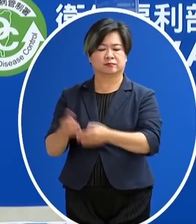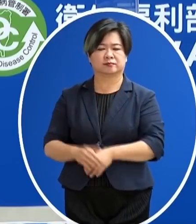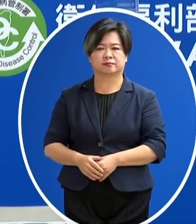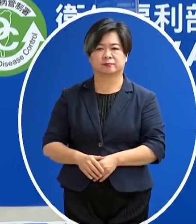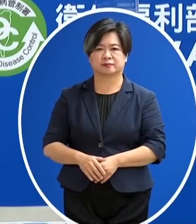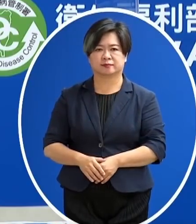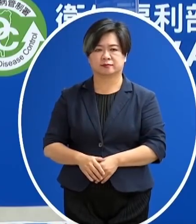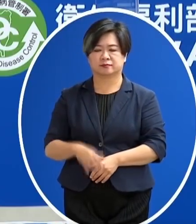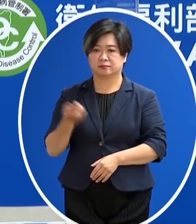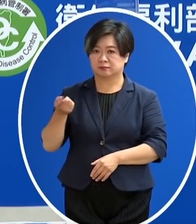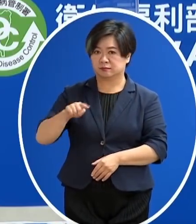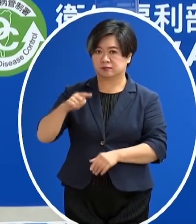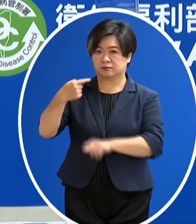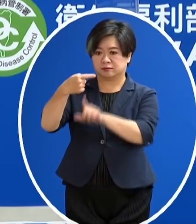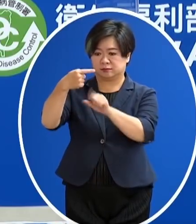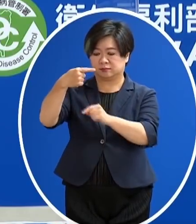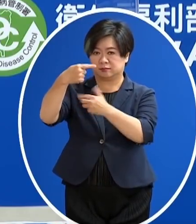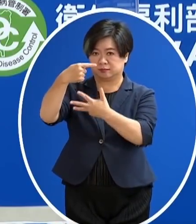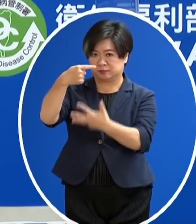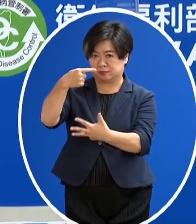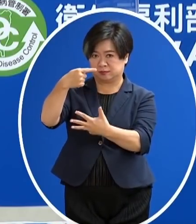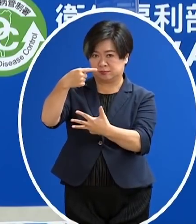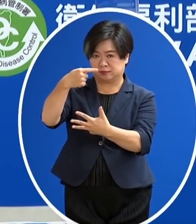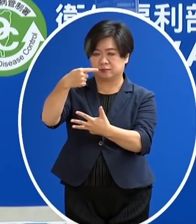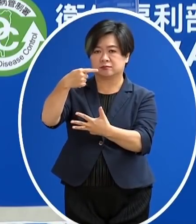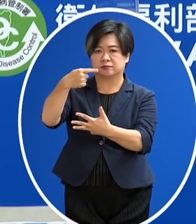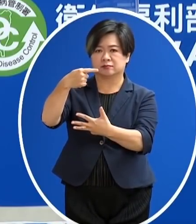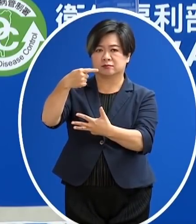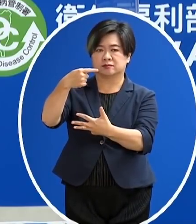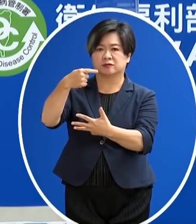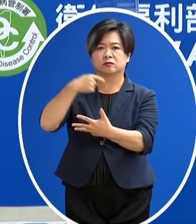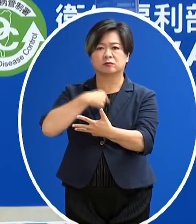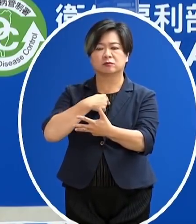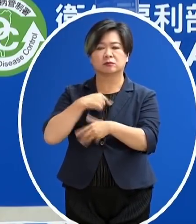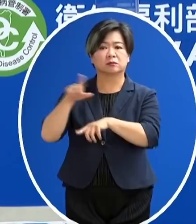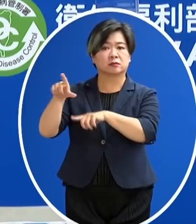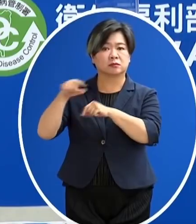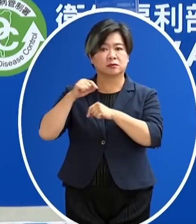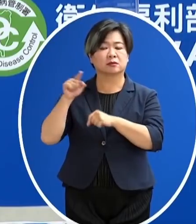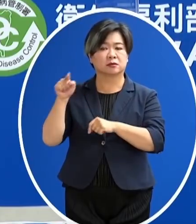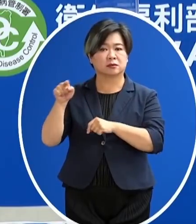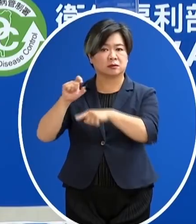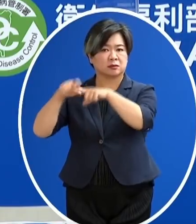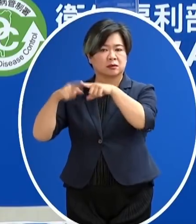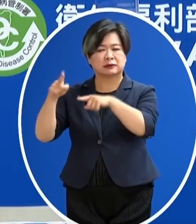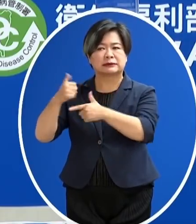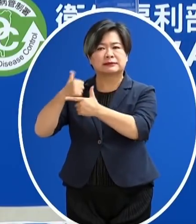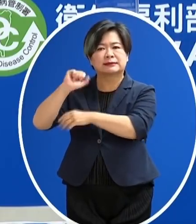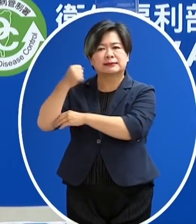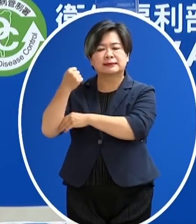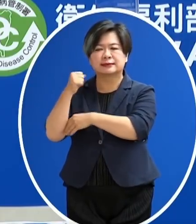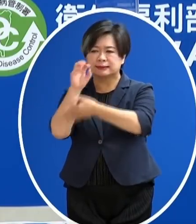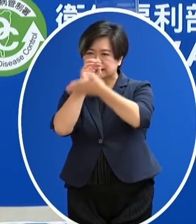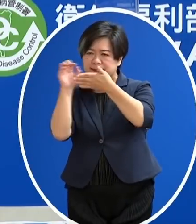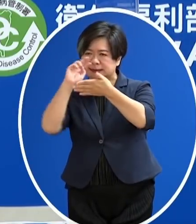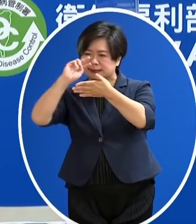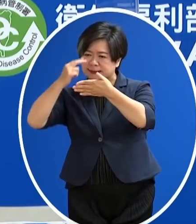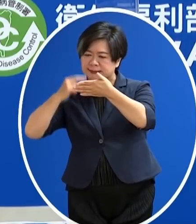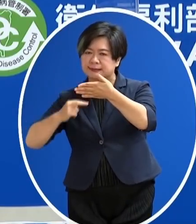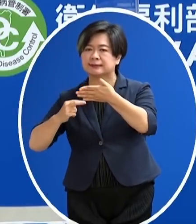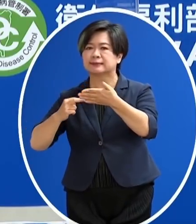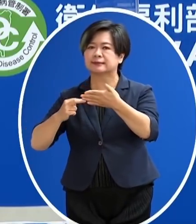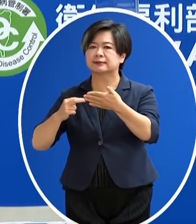然后在1月8日啊，我们已经，好，依照 BNT 建议调整的新闻稿，并提供新闻